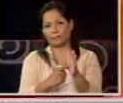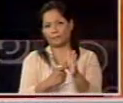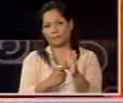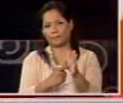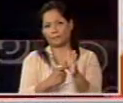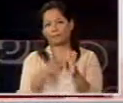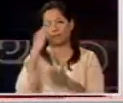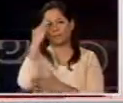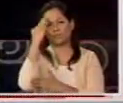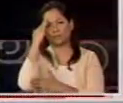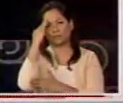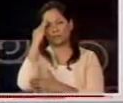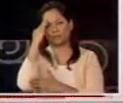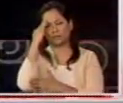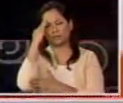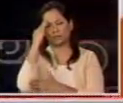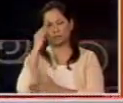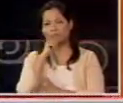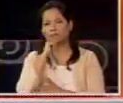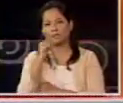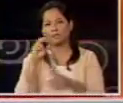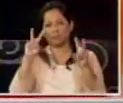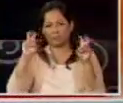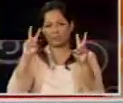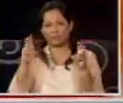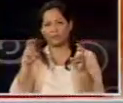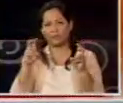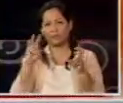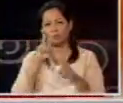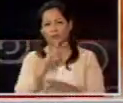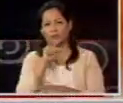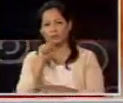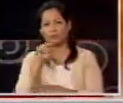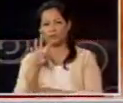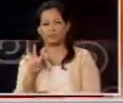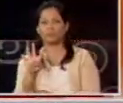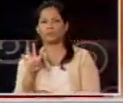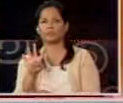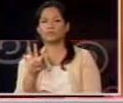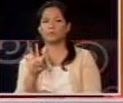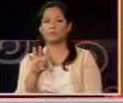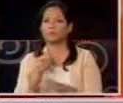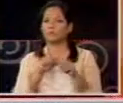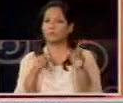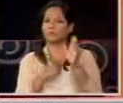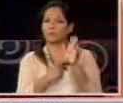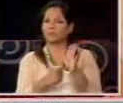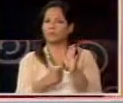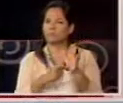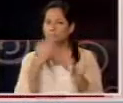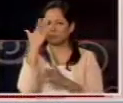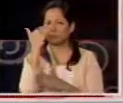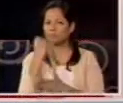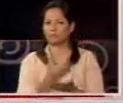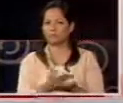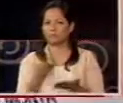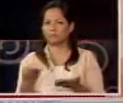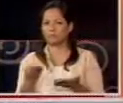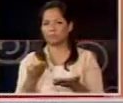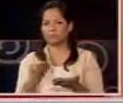alam namin na dapat hindi at issue to dahil nasa 2.4, di ba? Pero parang pinapalabas din, teka lang, bakit nakabili dito